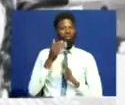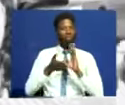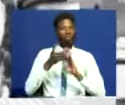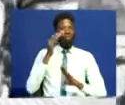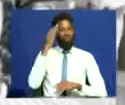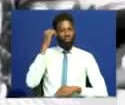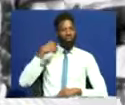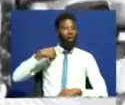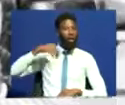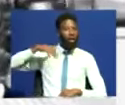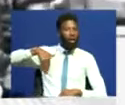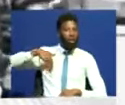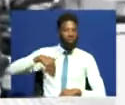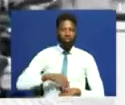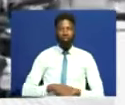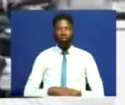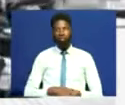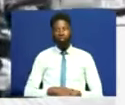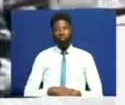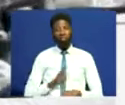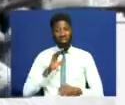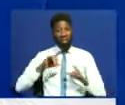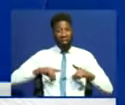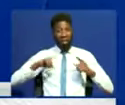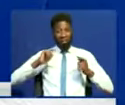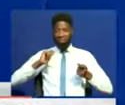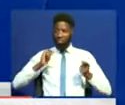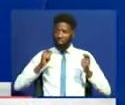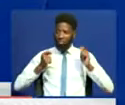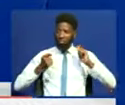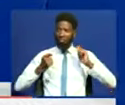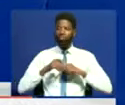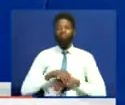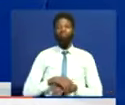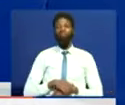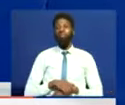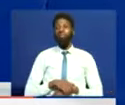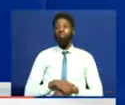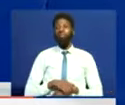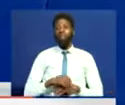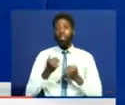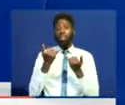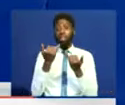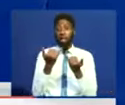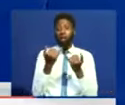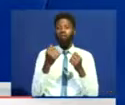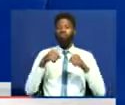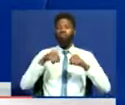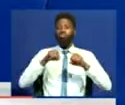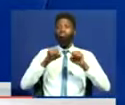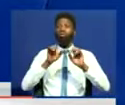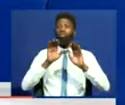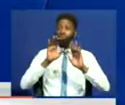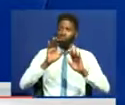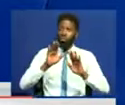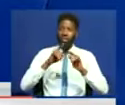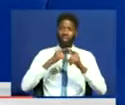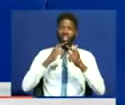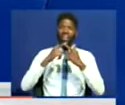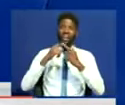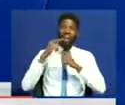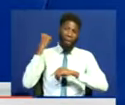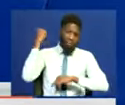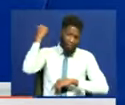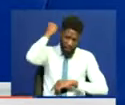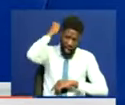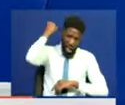life forever. Asa, kwa good like ikasimama. But asa ili kusimama, akanigonga. So kuanguka,